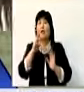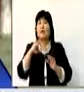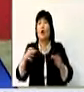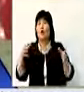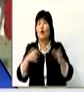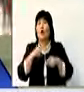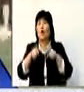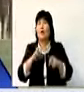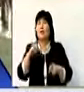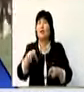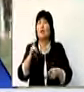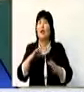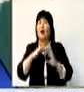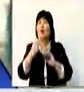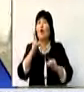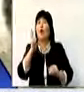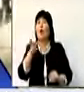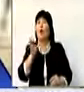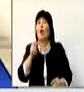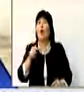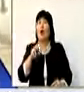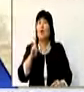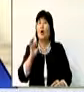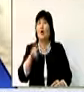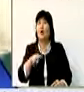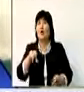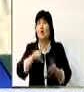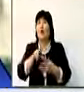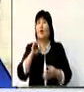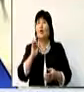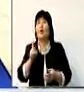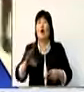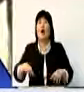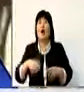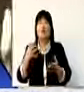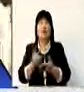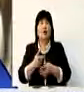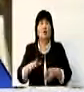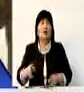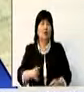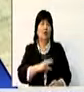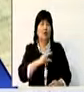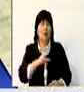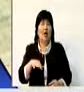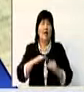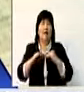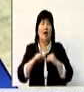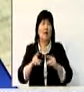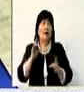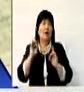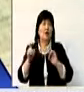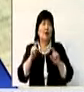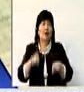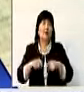бәйгеде Сырдария ауданына қарасты Қуалкөл ауылының интерне бітілатын күрең аты топ жарды. Көпшіліктің делебесін қоздырып, дала төсін дүбірге